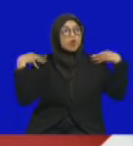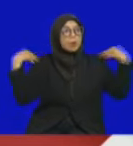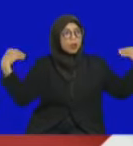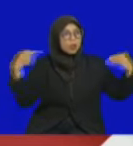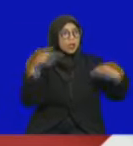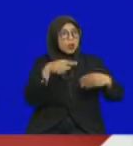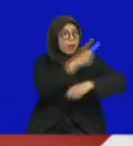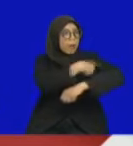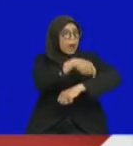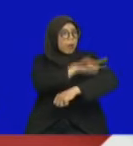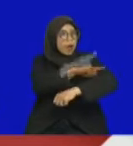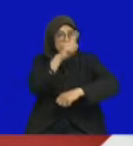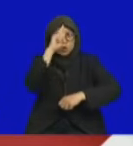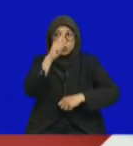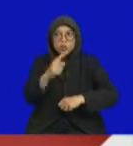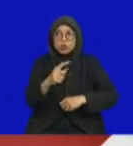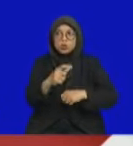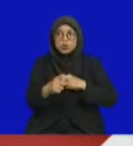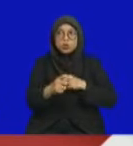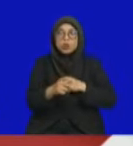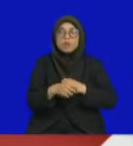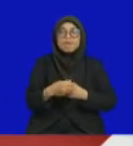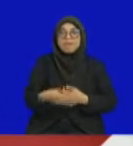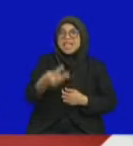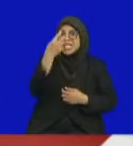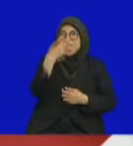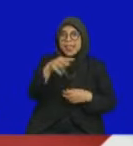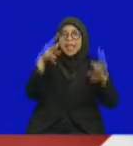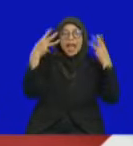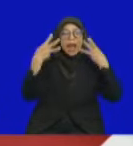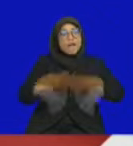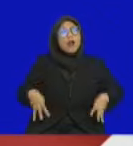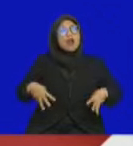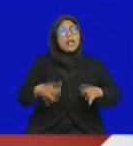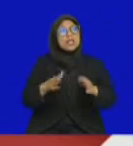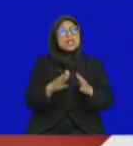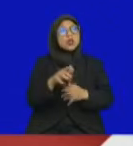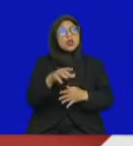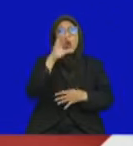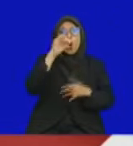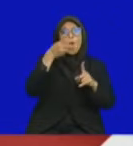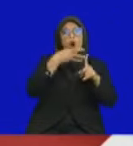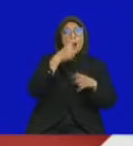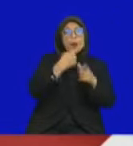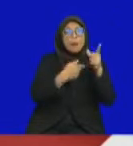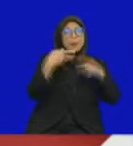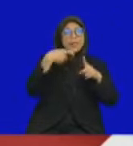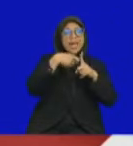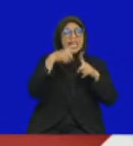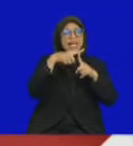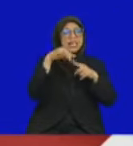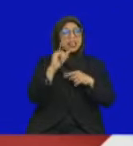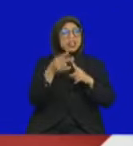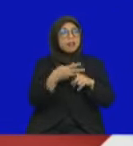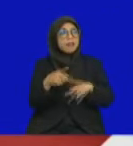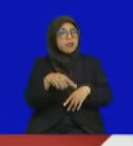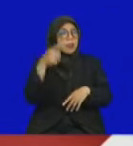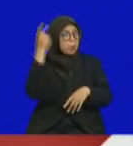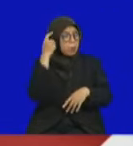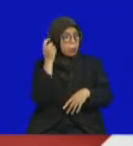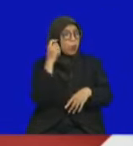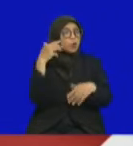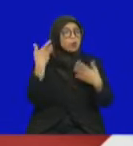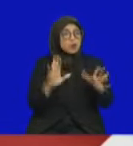adalah kemampuan untuk melakukan refleksi dan evaluasi secara objektif pertanyaan saya menurut Ibu apakah